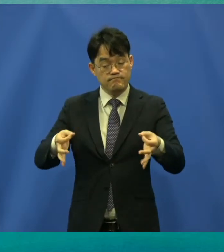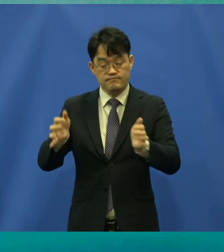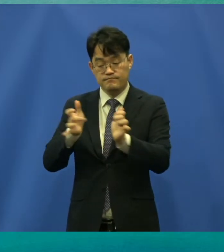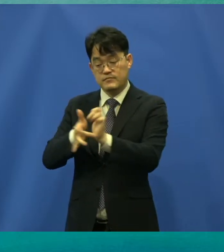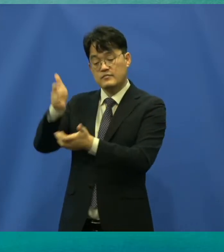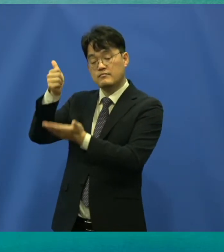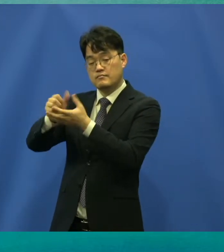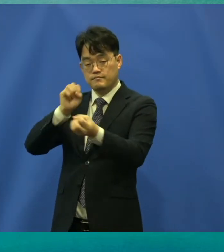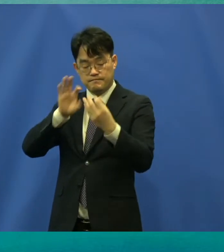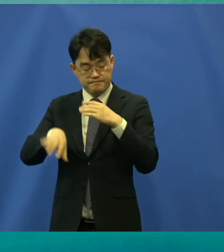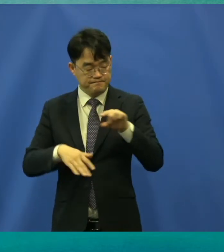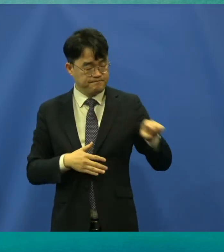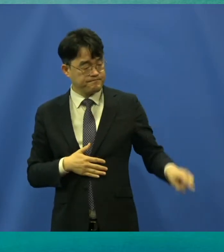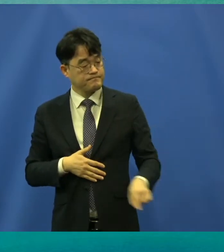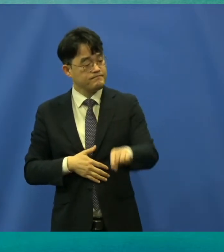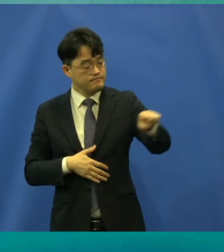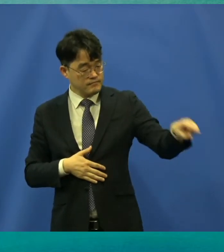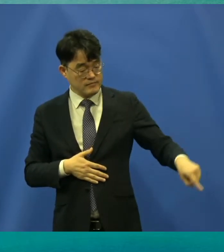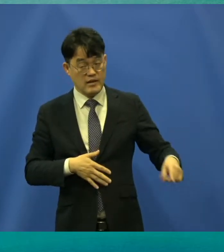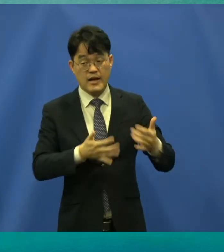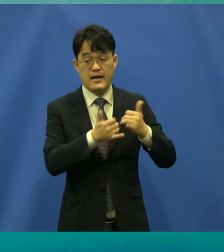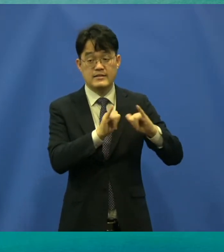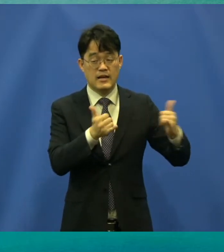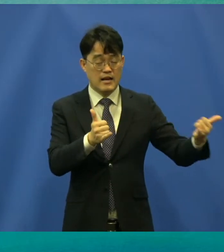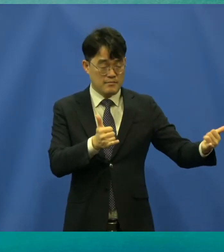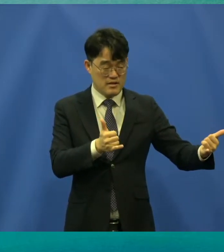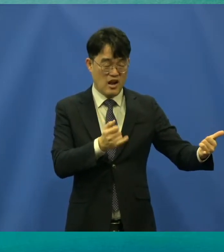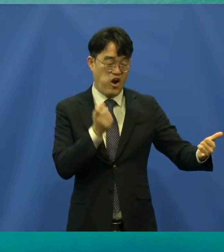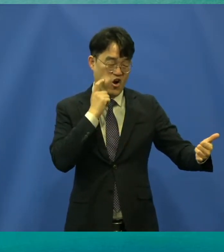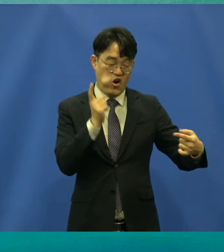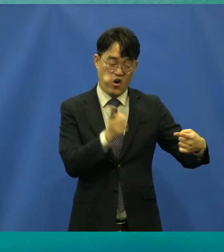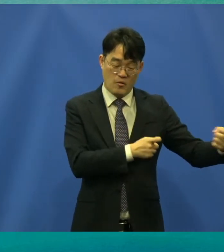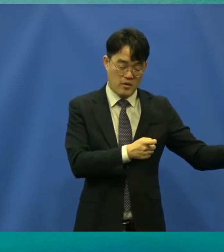대답하여 이르시되 너희가 사람의 미혹을 받지 않도록 주의하라.